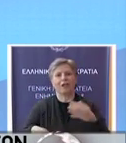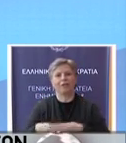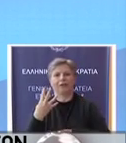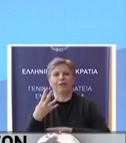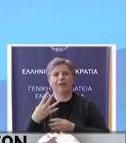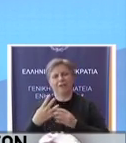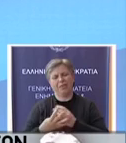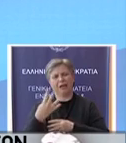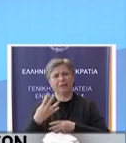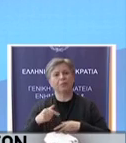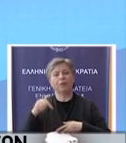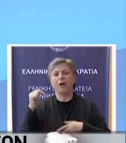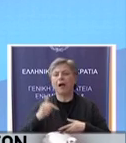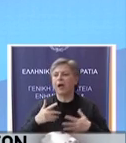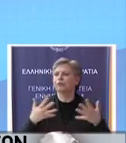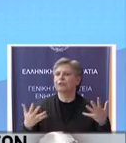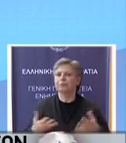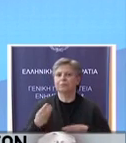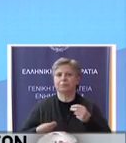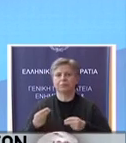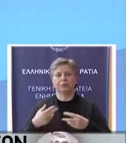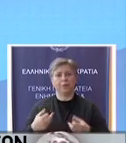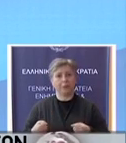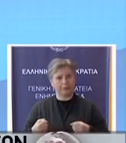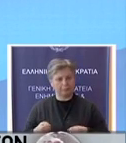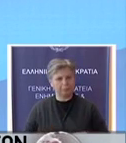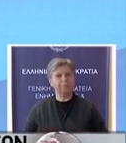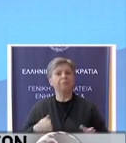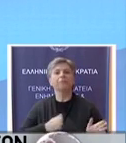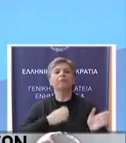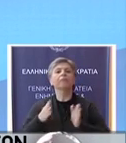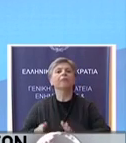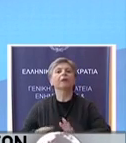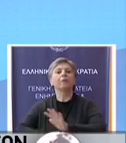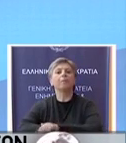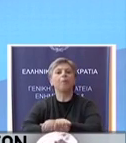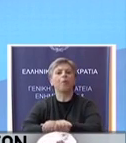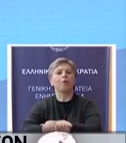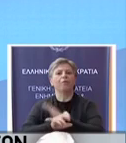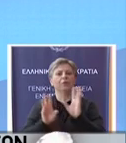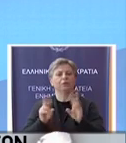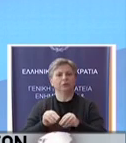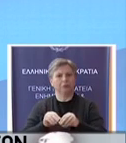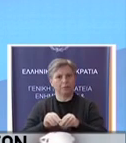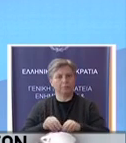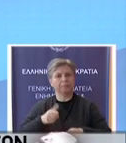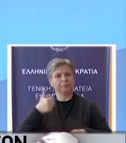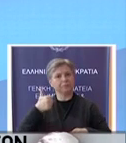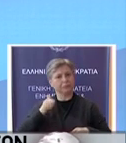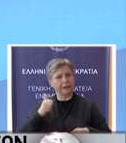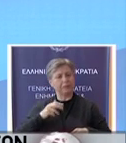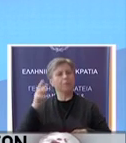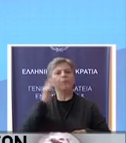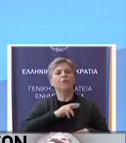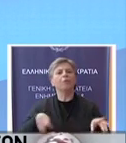ό,τι αφορά τώρα τις εξελίξεις στο ελληνικό ποδόσφαιρο. Γνωρίζετε ότι χθες πραγματοποιήθηκε ευρεία σύσκεψη υπουργών με επικεφαλή στον Πρωθυπουργό στο